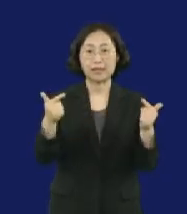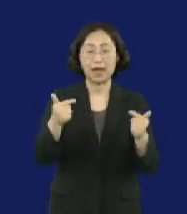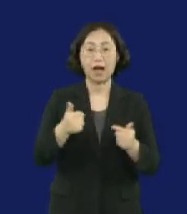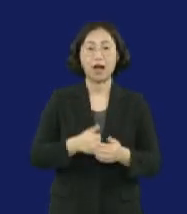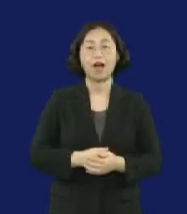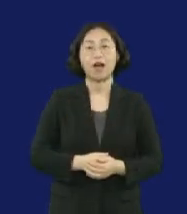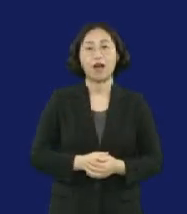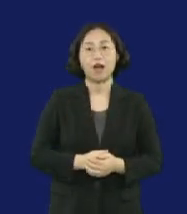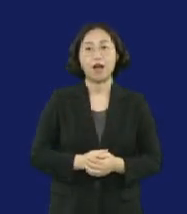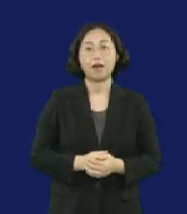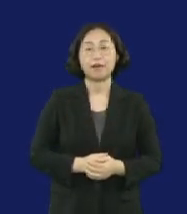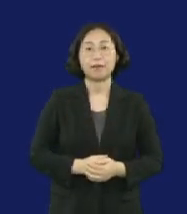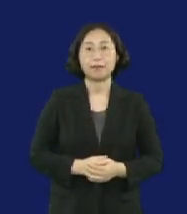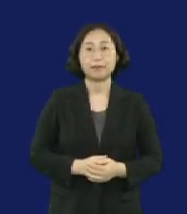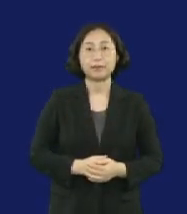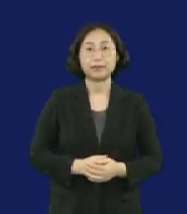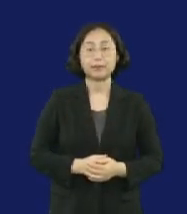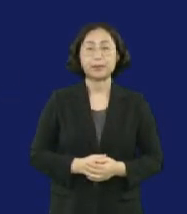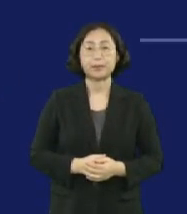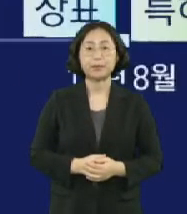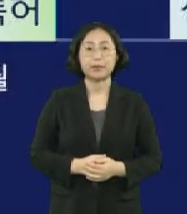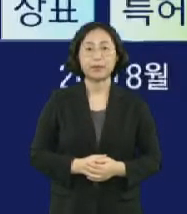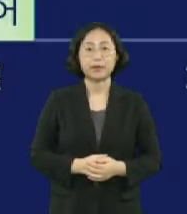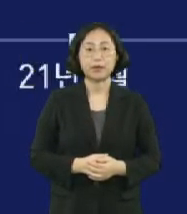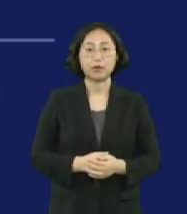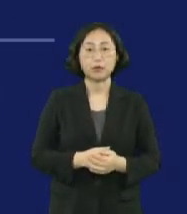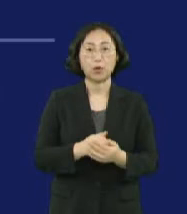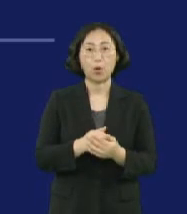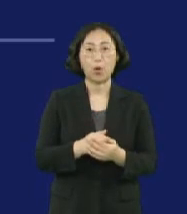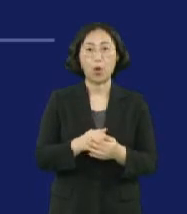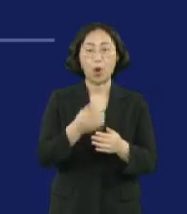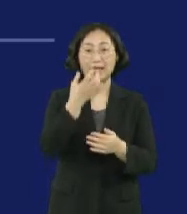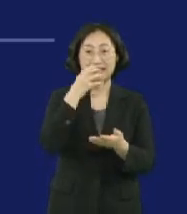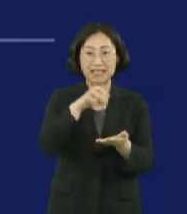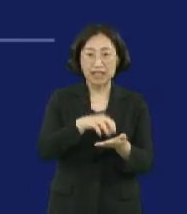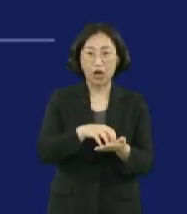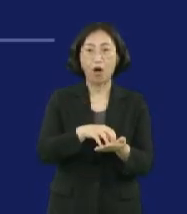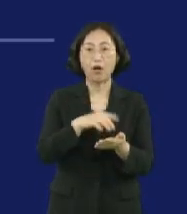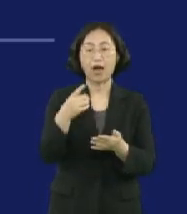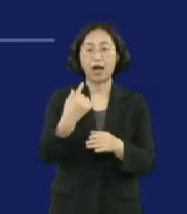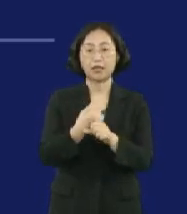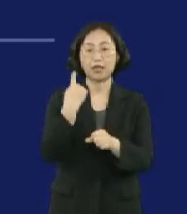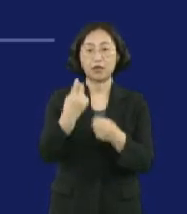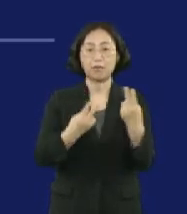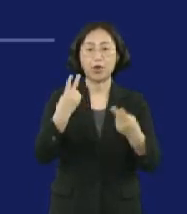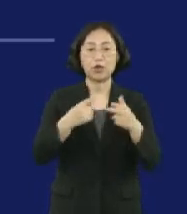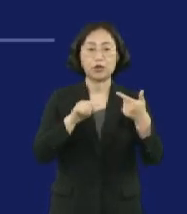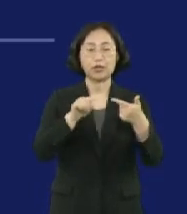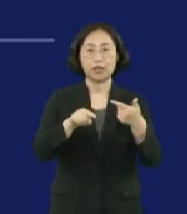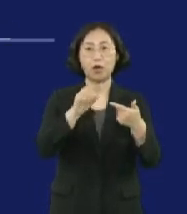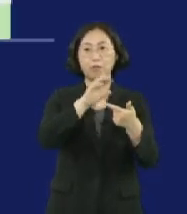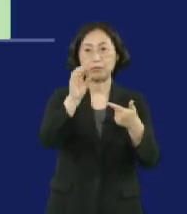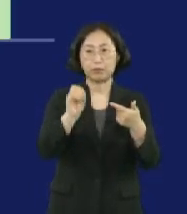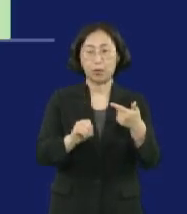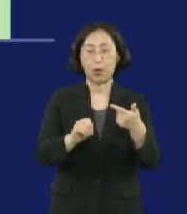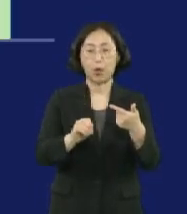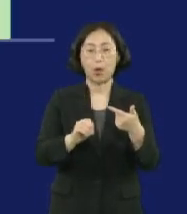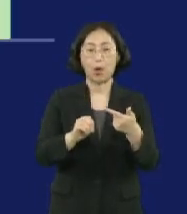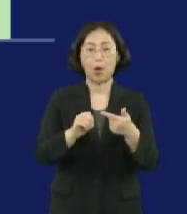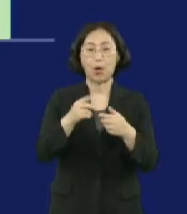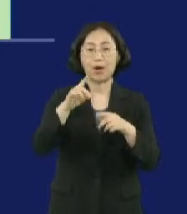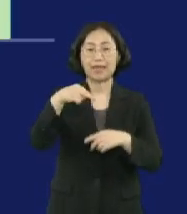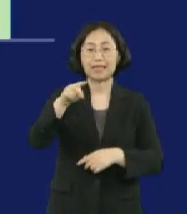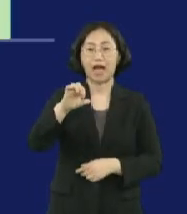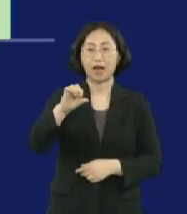보이며 혁신의 전면에 섰습니다. 권리별로는 특허가 전년 동기 대비 6.1% 증가했고